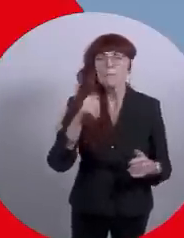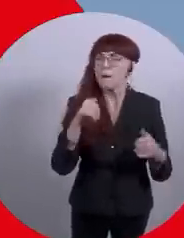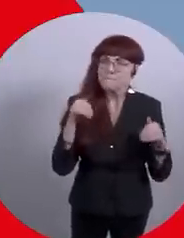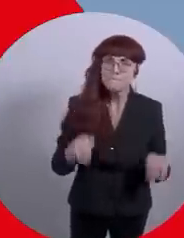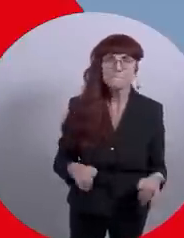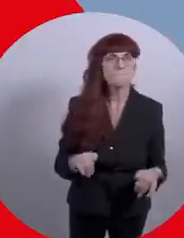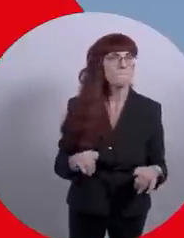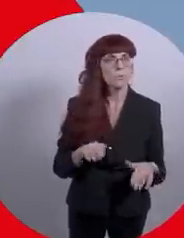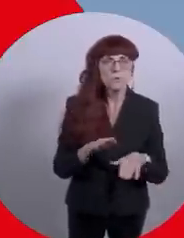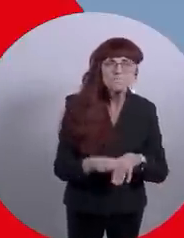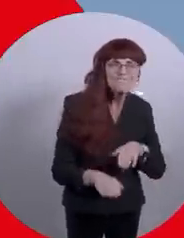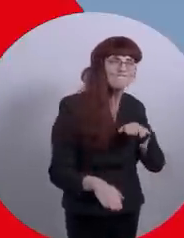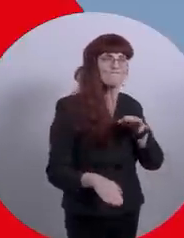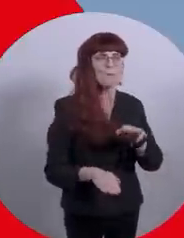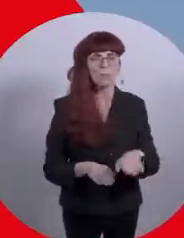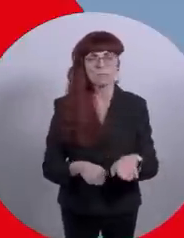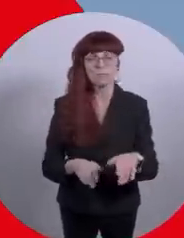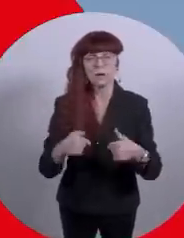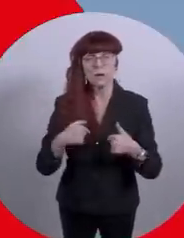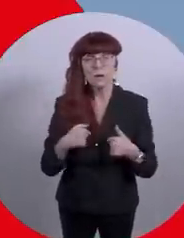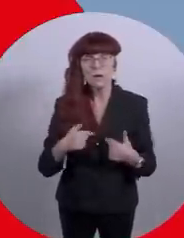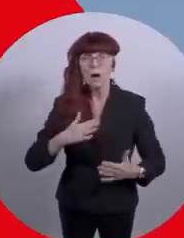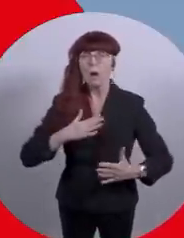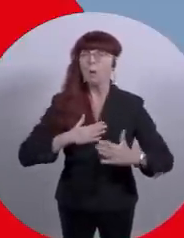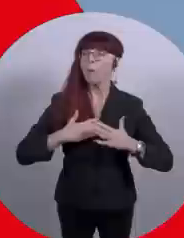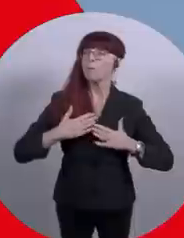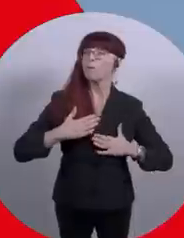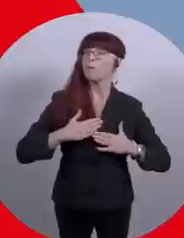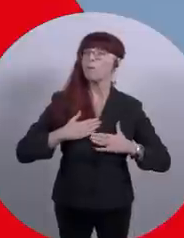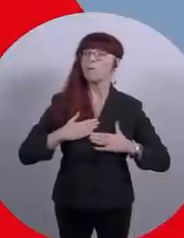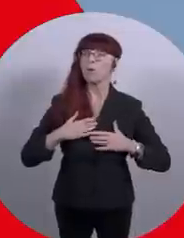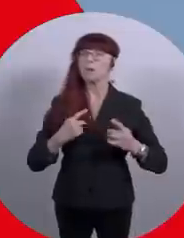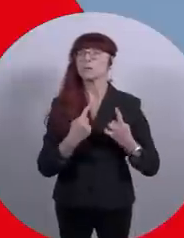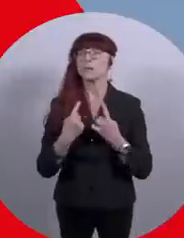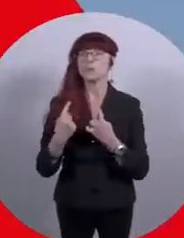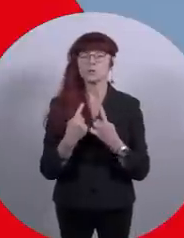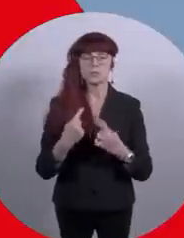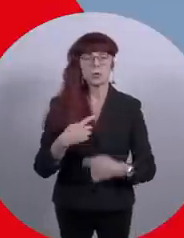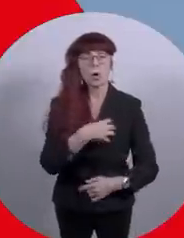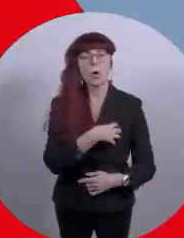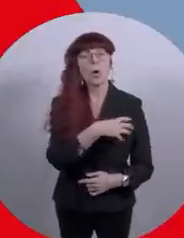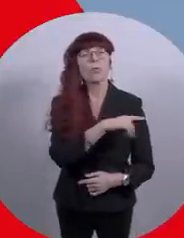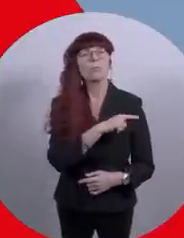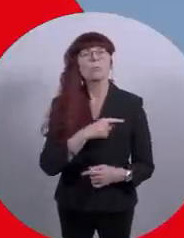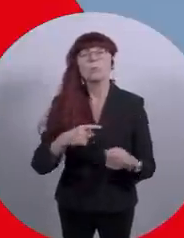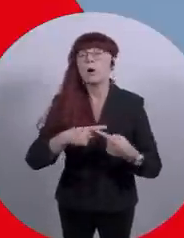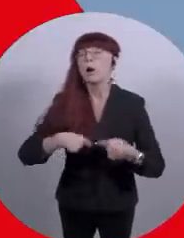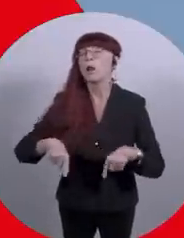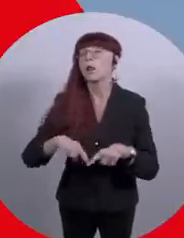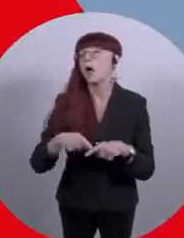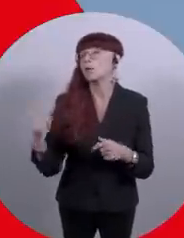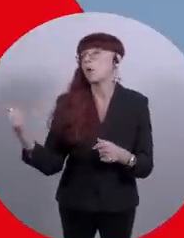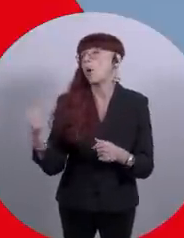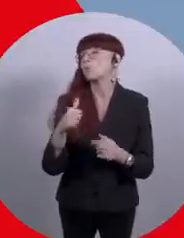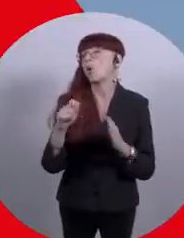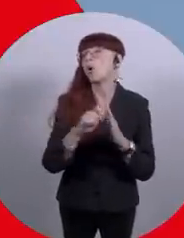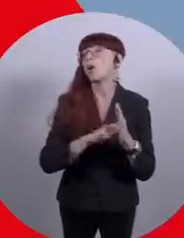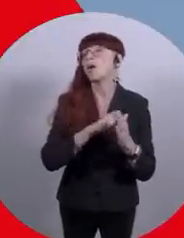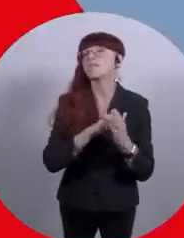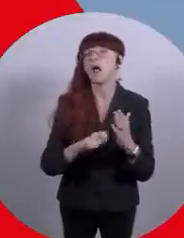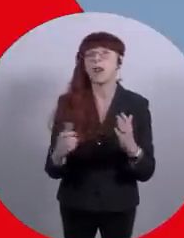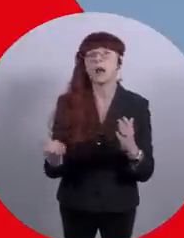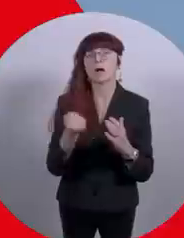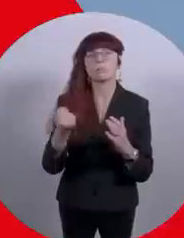ich befinde mich in einer komfortsituation wir haben im Burgenland tolle Wahlergebnisse eingefahren